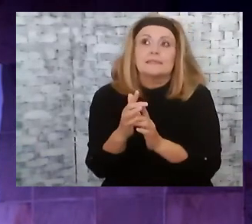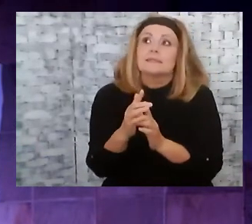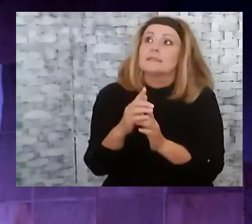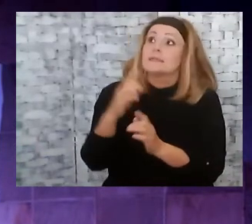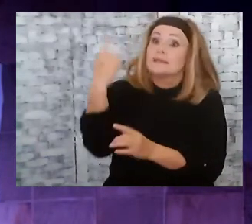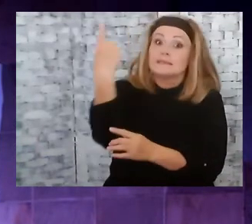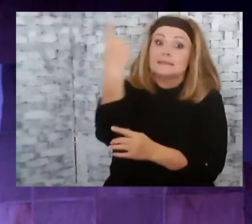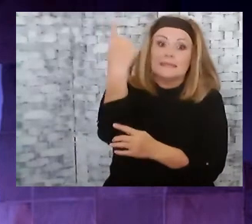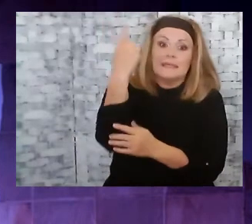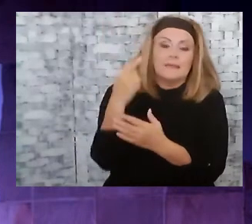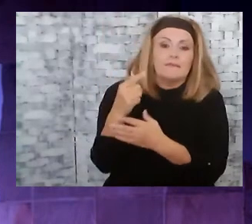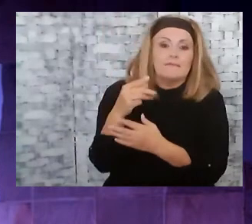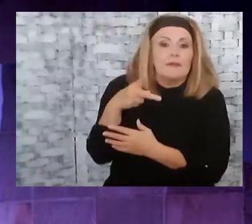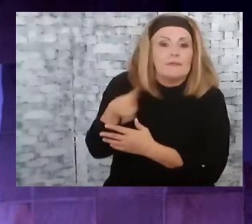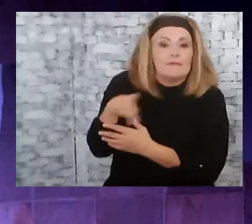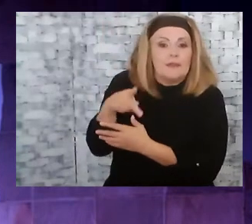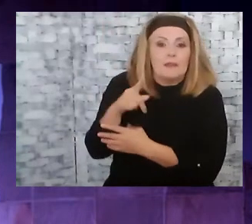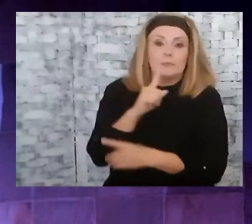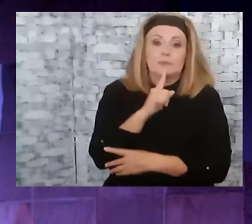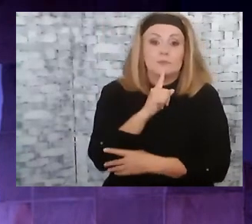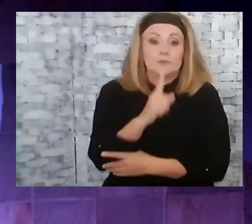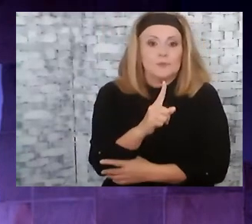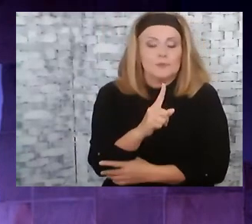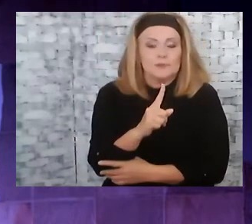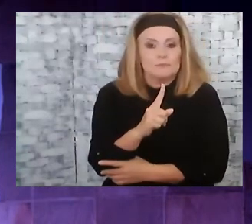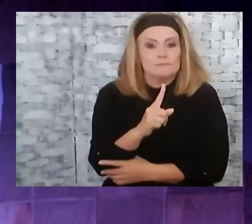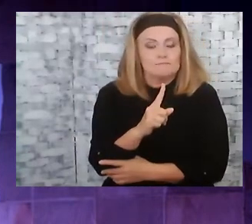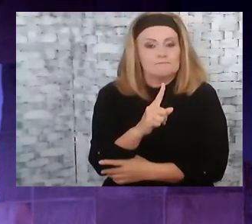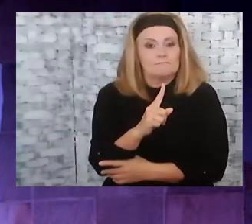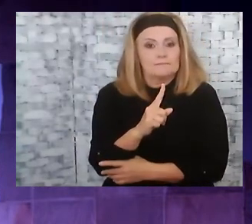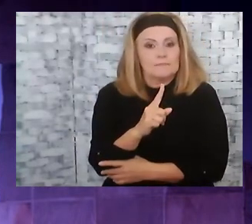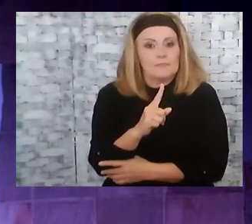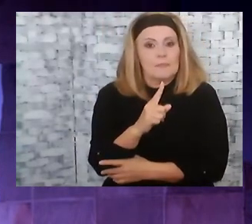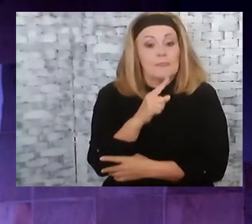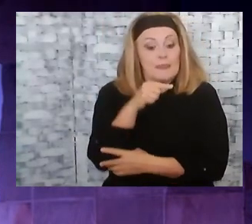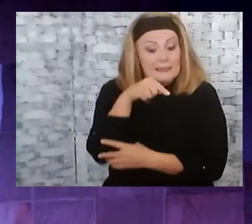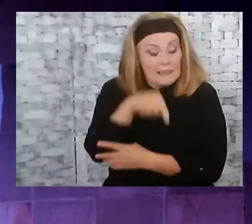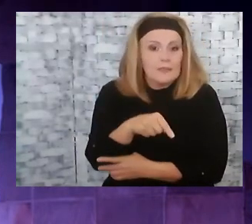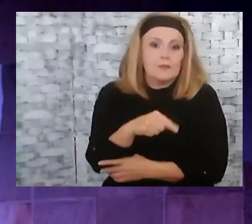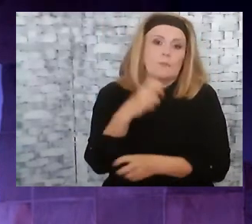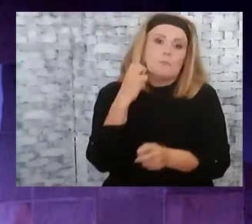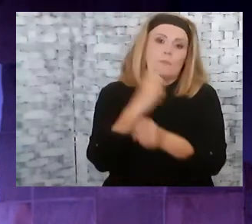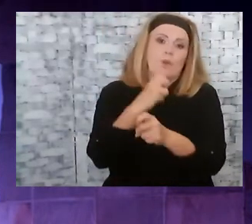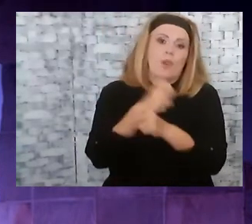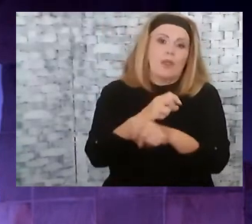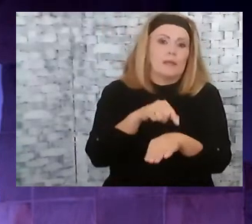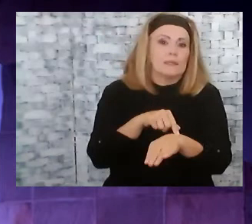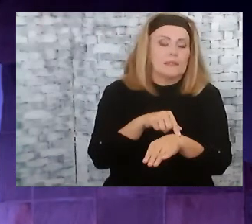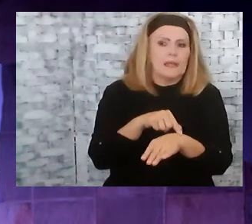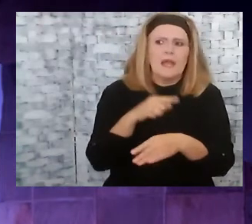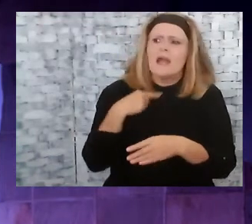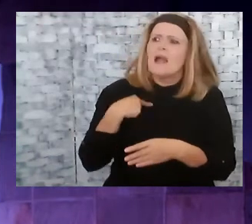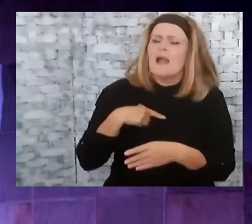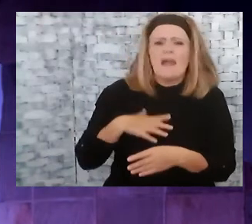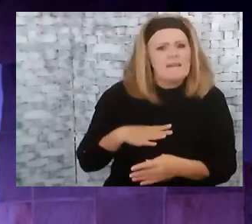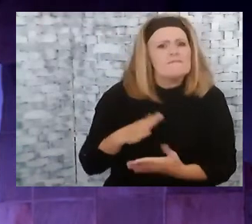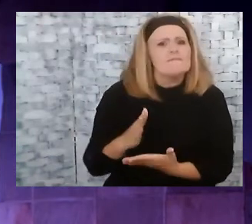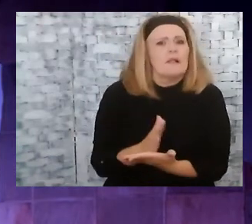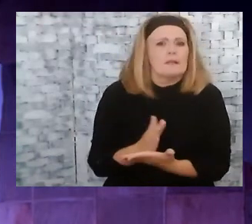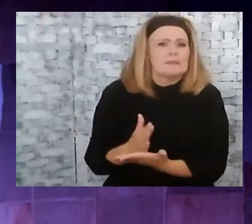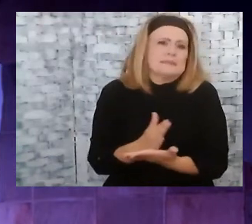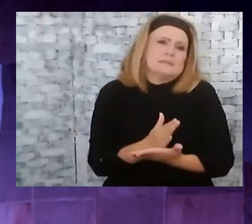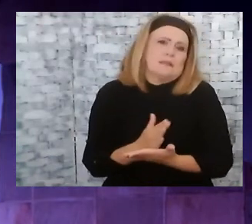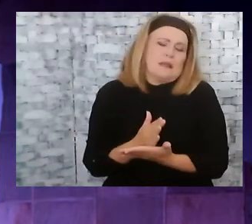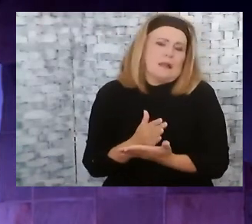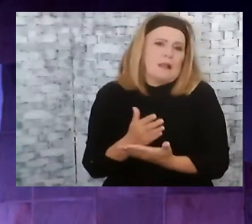toets. Hy stel hom op die proef. Toets. Moeilike tye. Hoekom ek dit wil deel is, dit voel vir my,